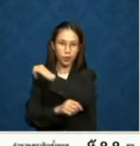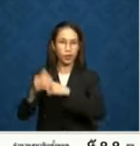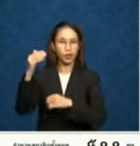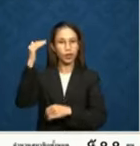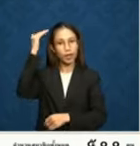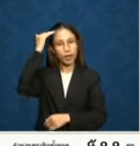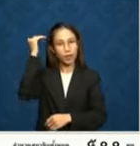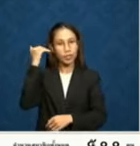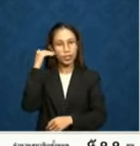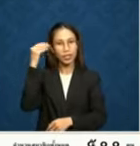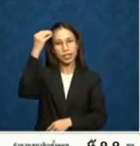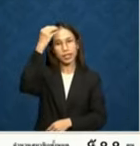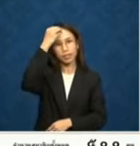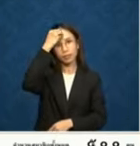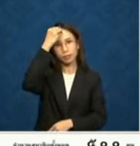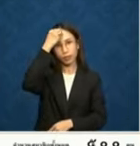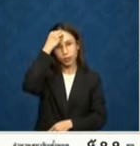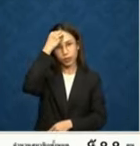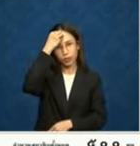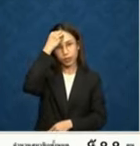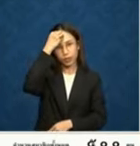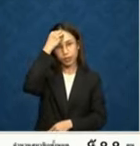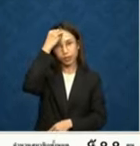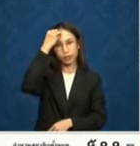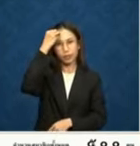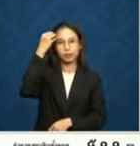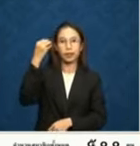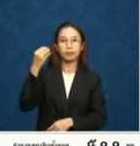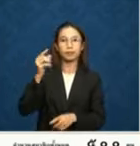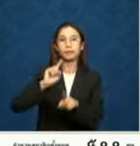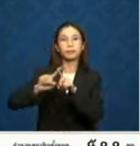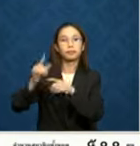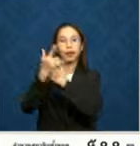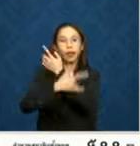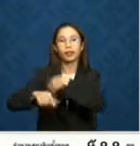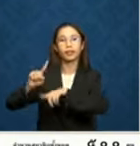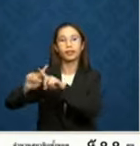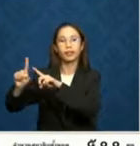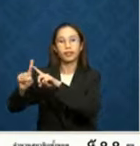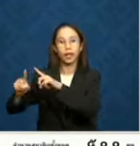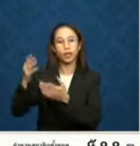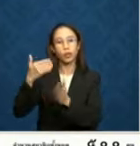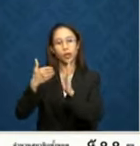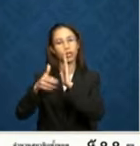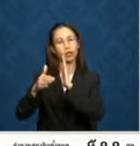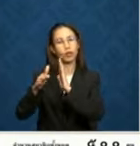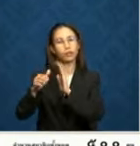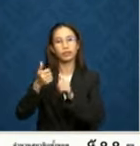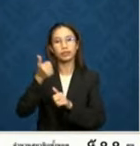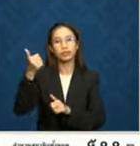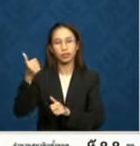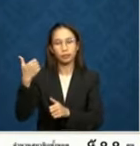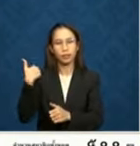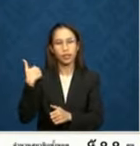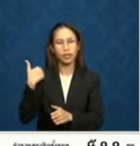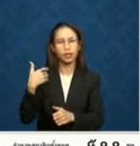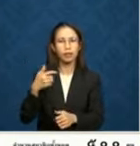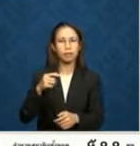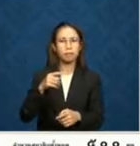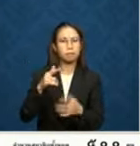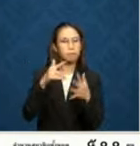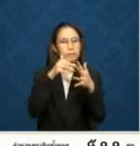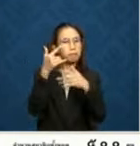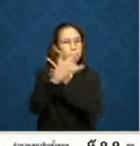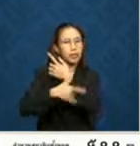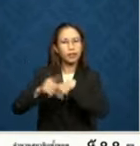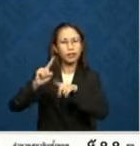ใต้ ญี่ปุ่น อิสราเอลแล้วก็ทางภาคตะวนออกกลาง แล้วก็มียุโรปบางประเท